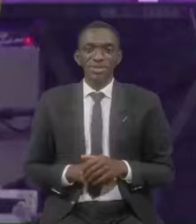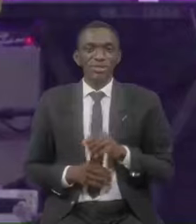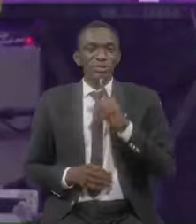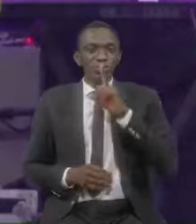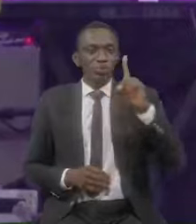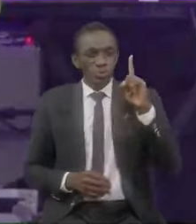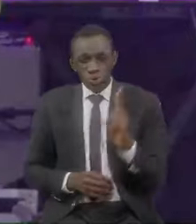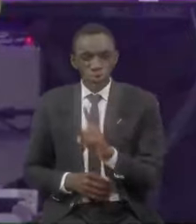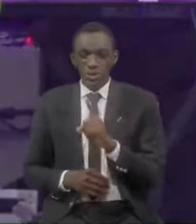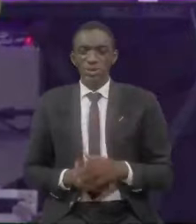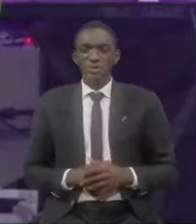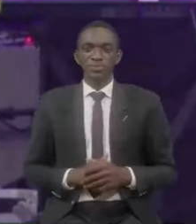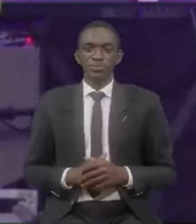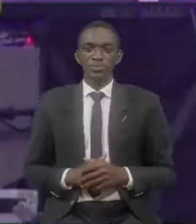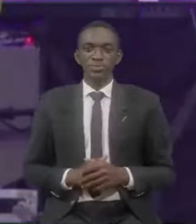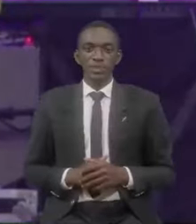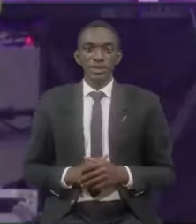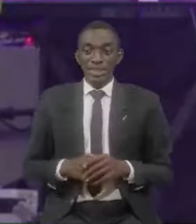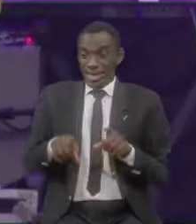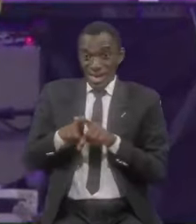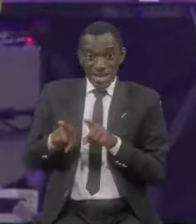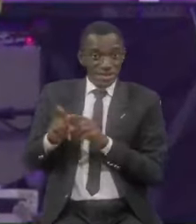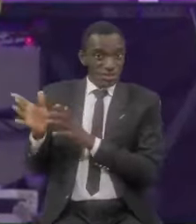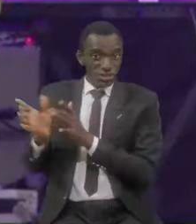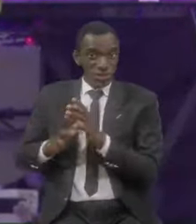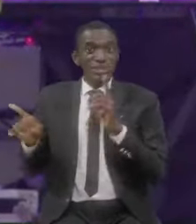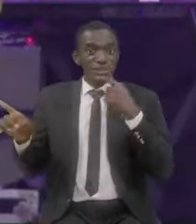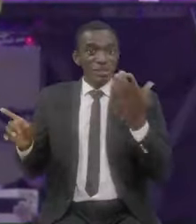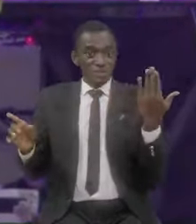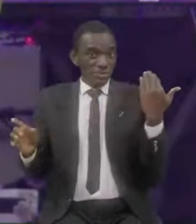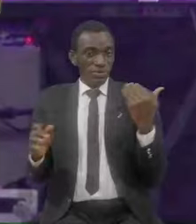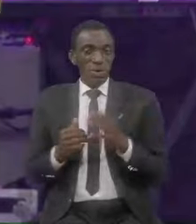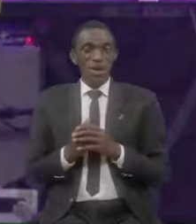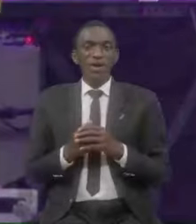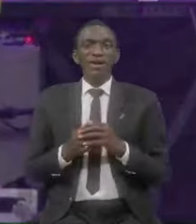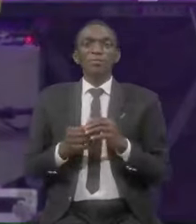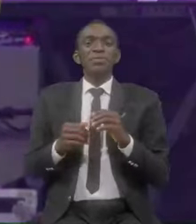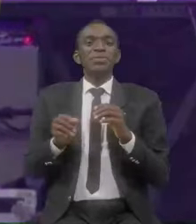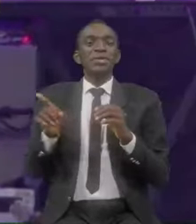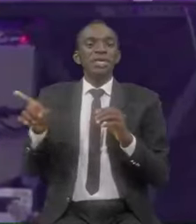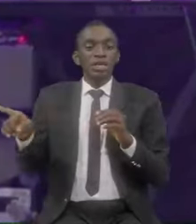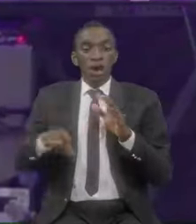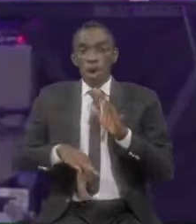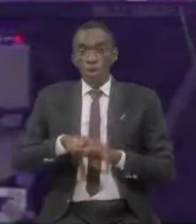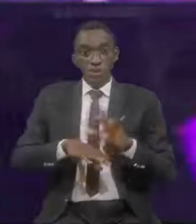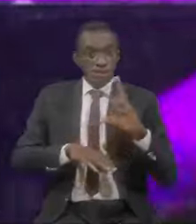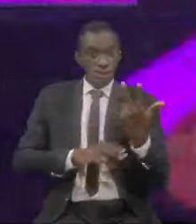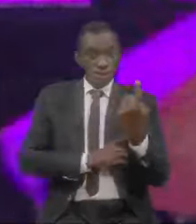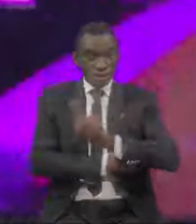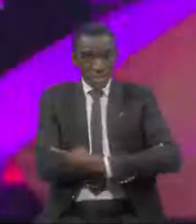certainement, et comme il a dit, le troisième jour, il